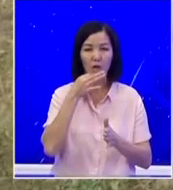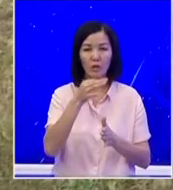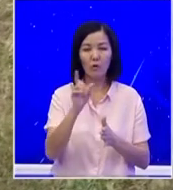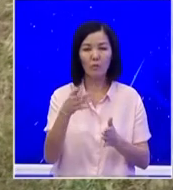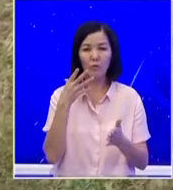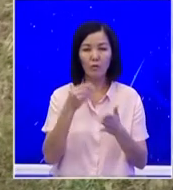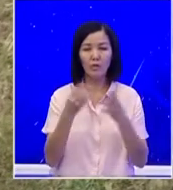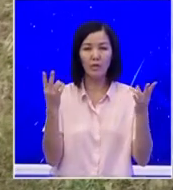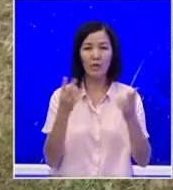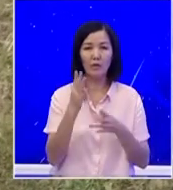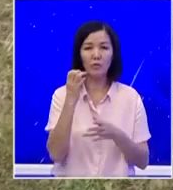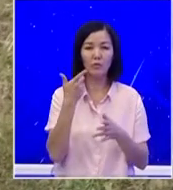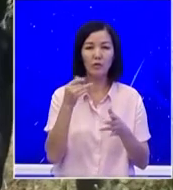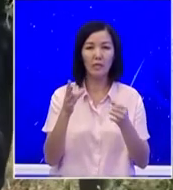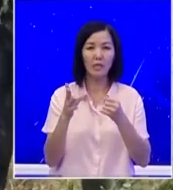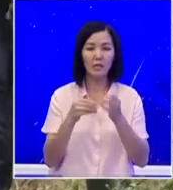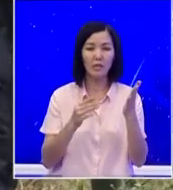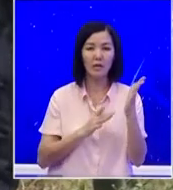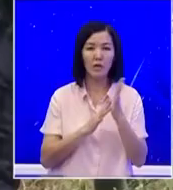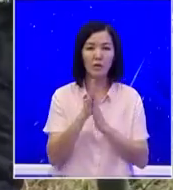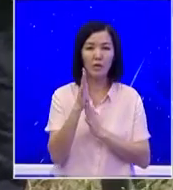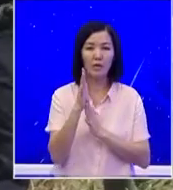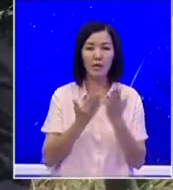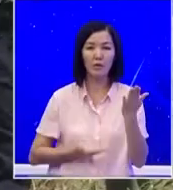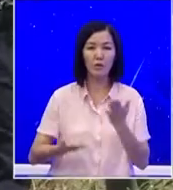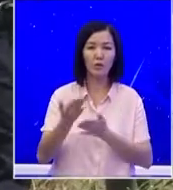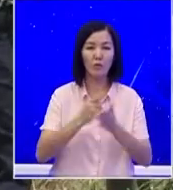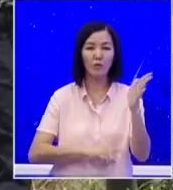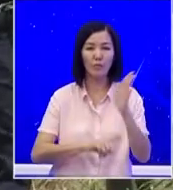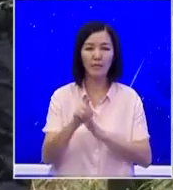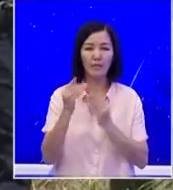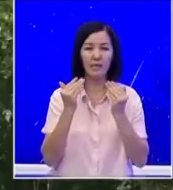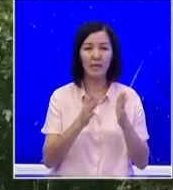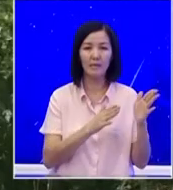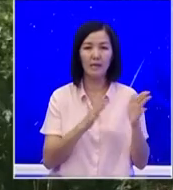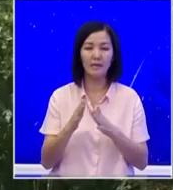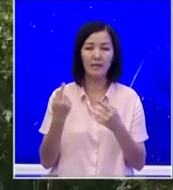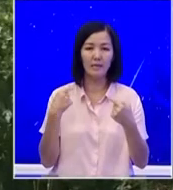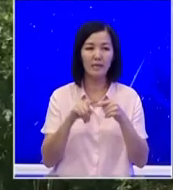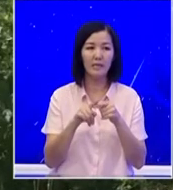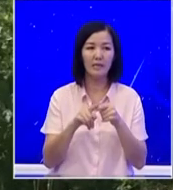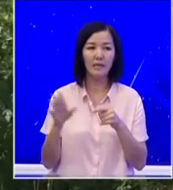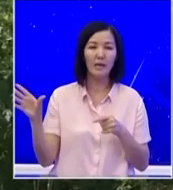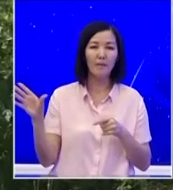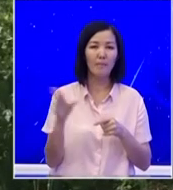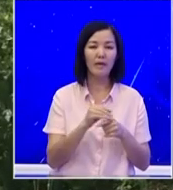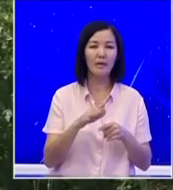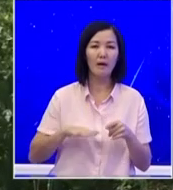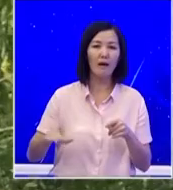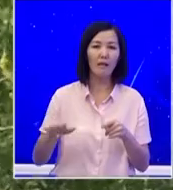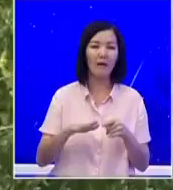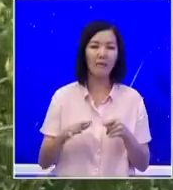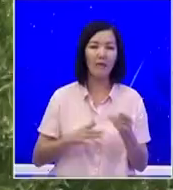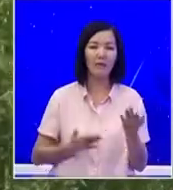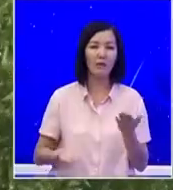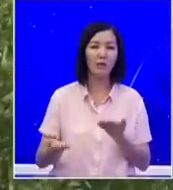өздеріне тиесілі 400 гектар жоңышқа алқабына орақ салуға асыққан. Қазғатар тізілген техникалардың бір легі алқаптағы азықтың